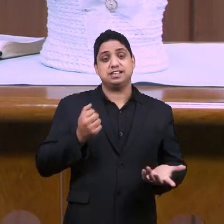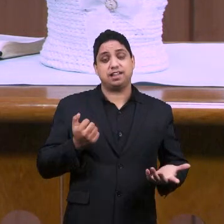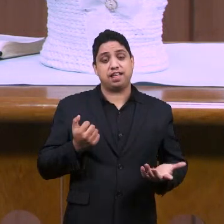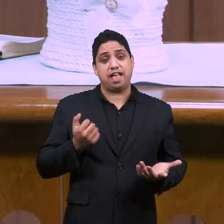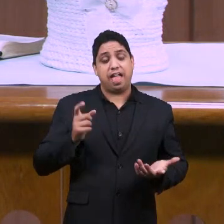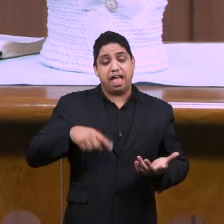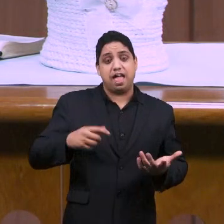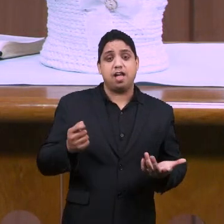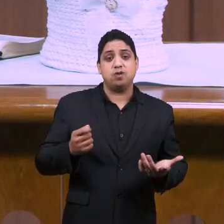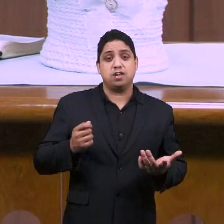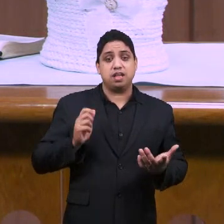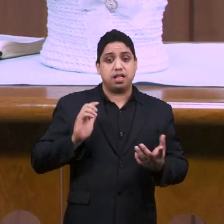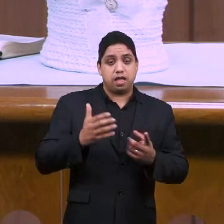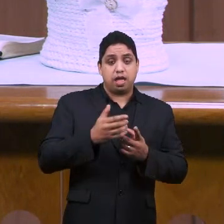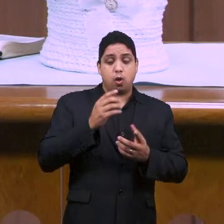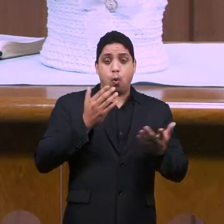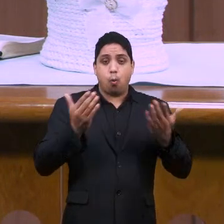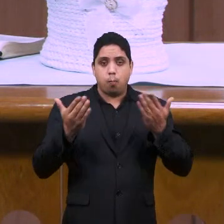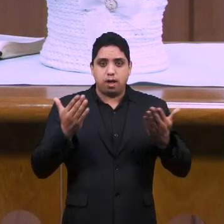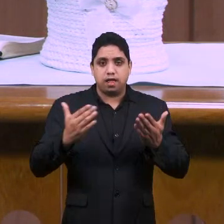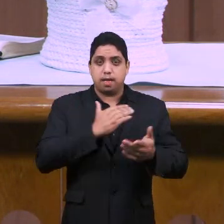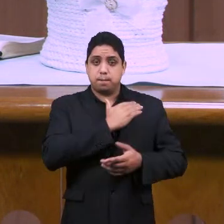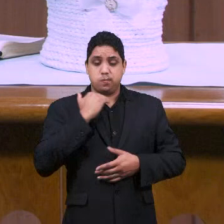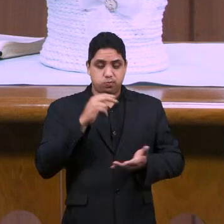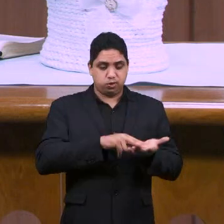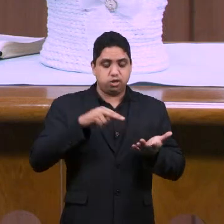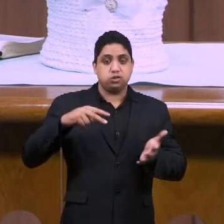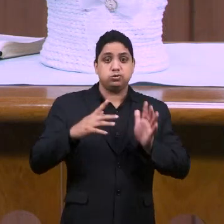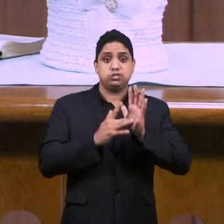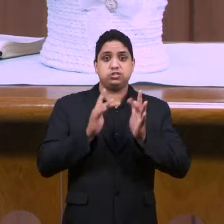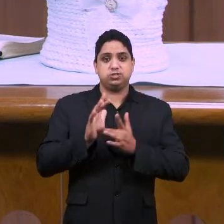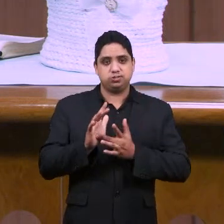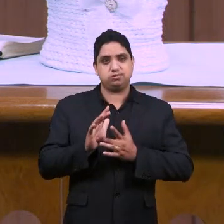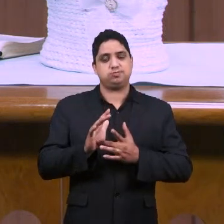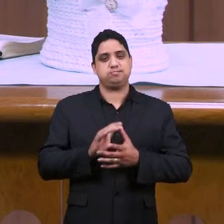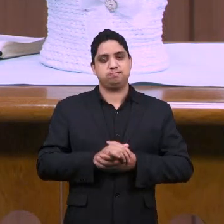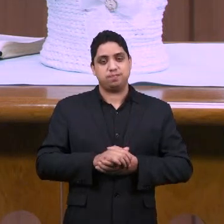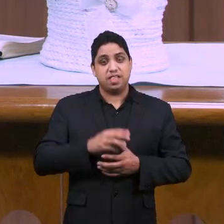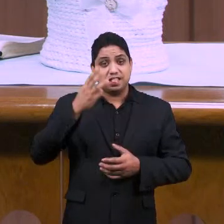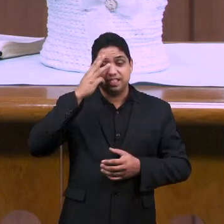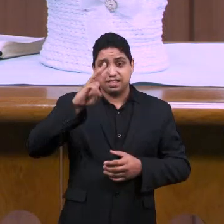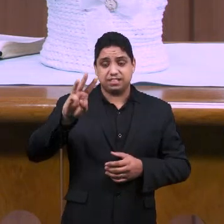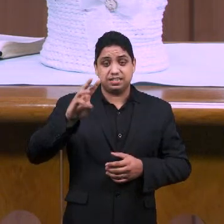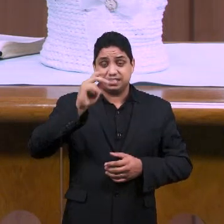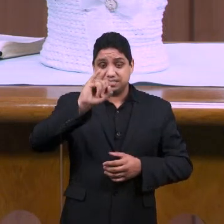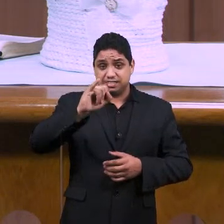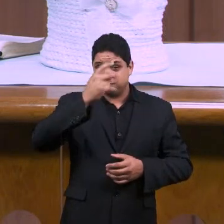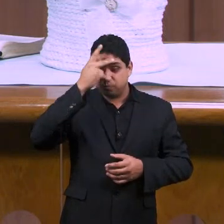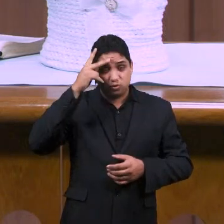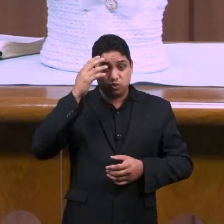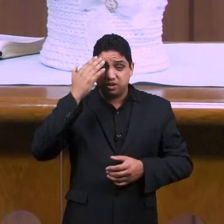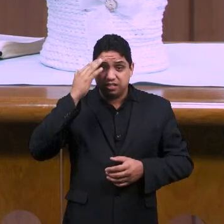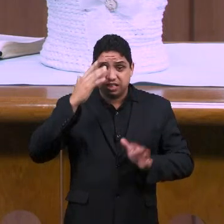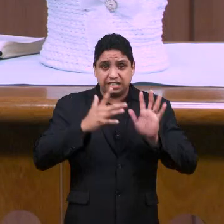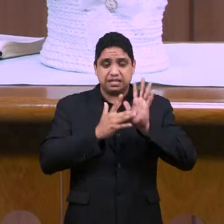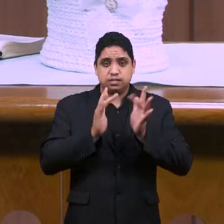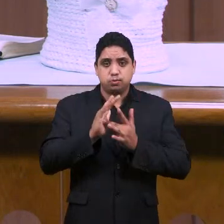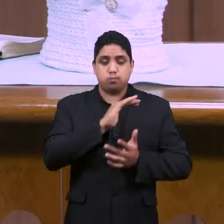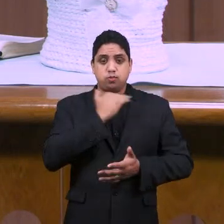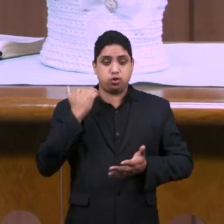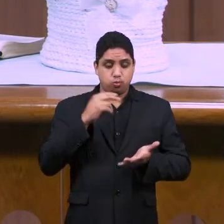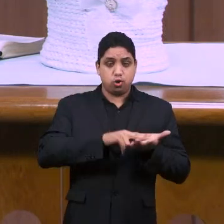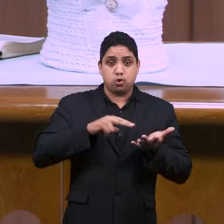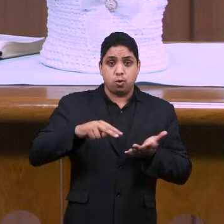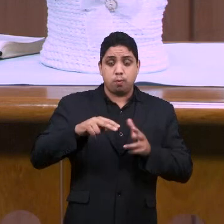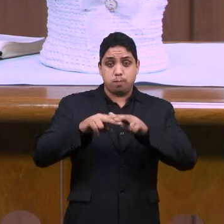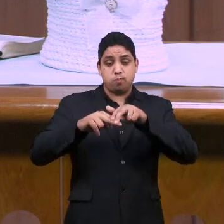le calvaire, la mort, résurrection, 3 jours. L'homme qui n'a pas la compréhension de mort